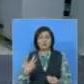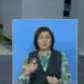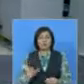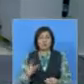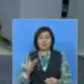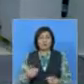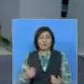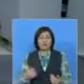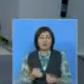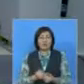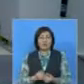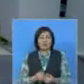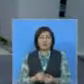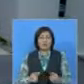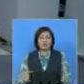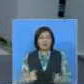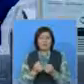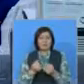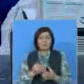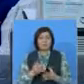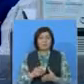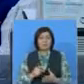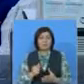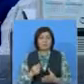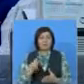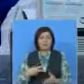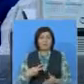горожанам в качестве социальной поддержки в совокупности